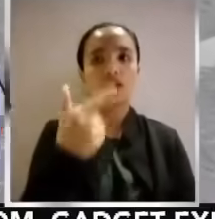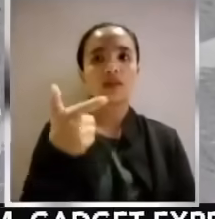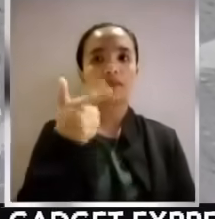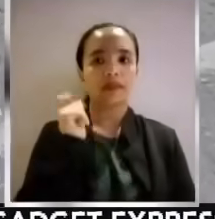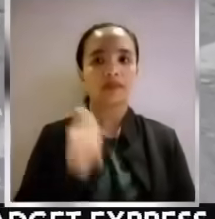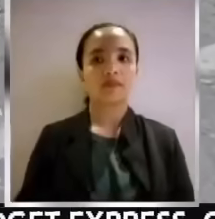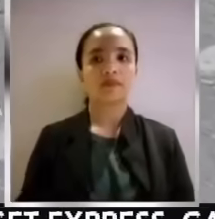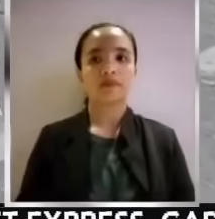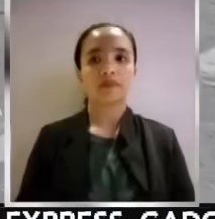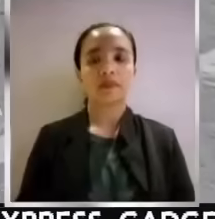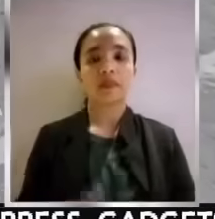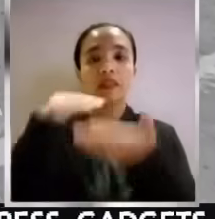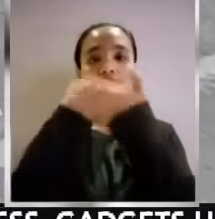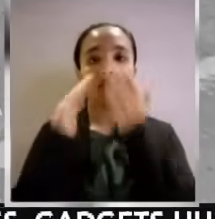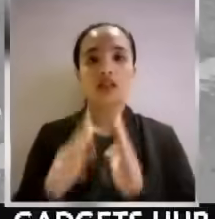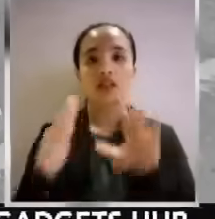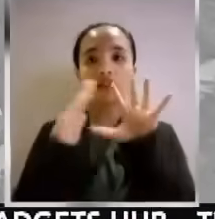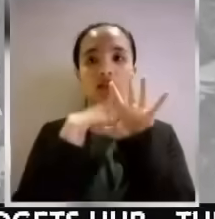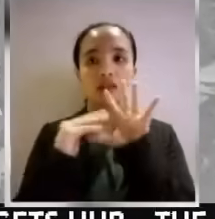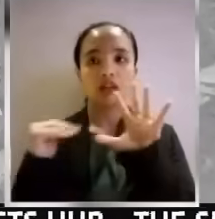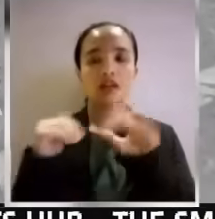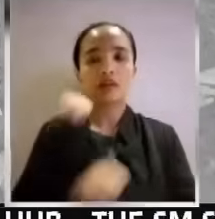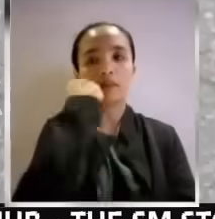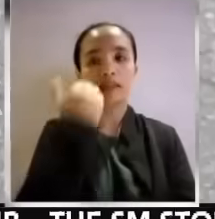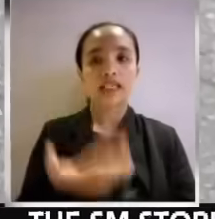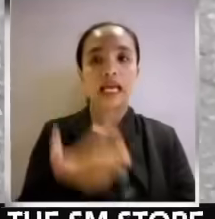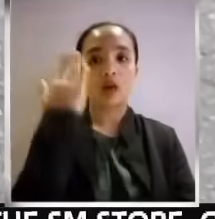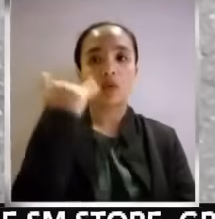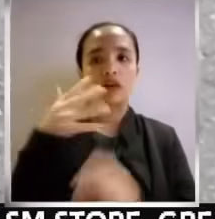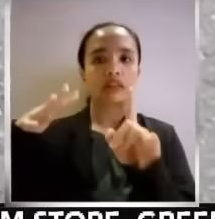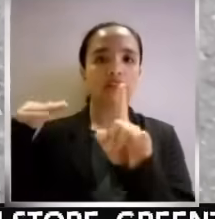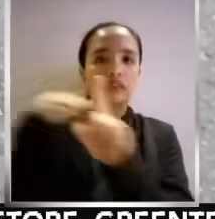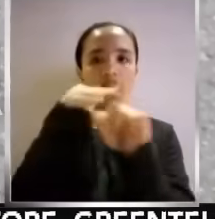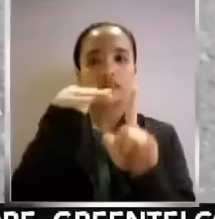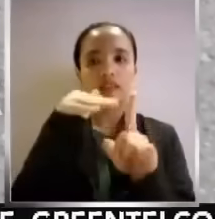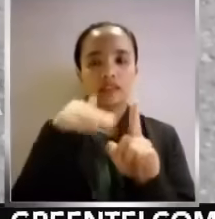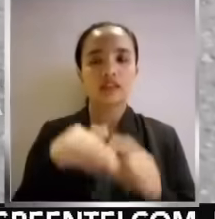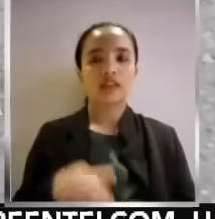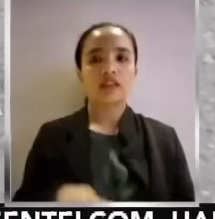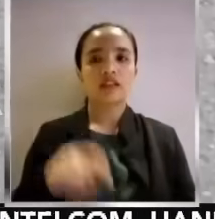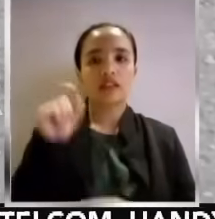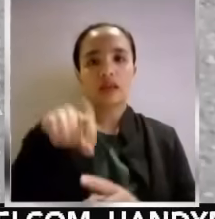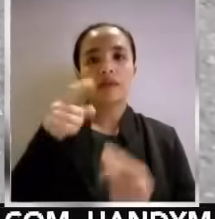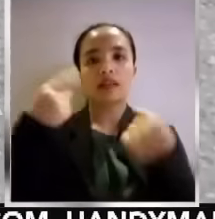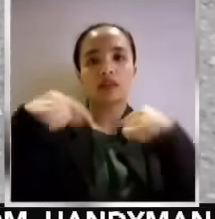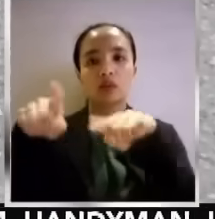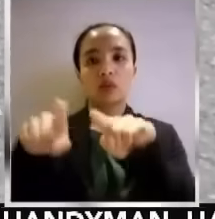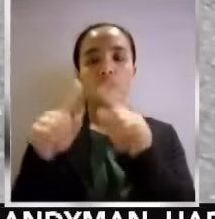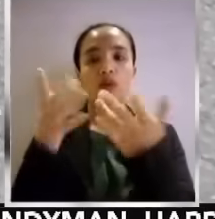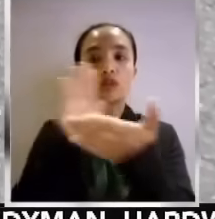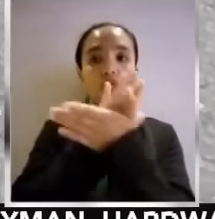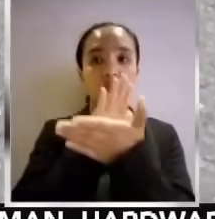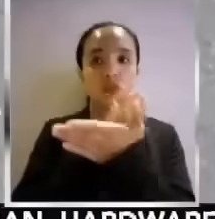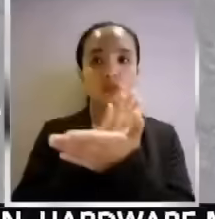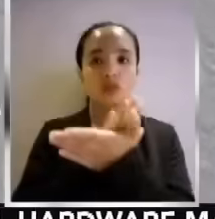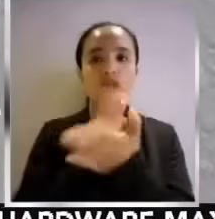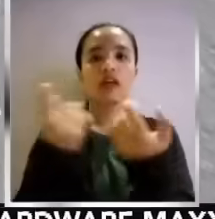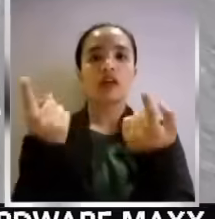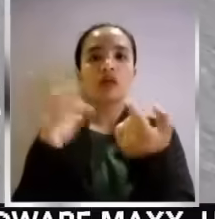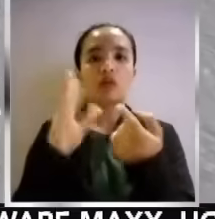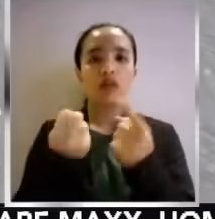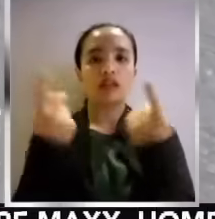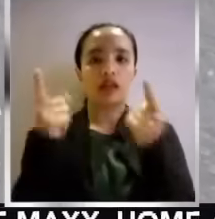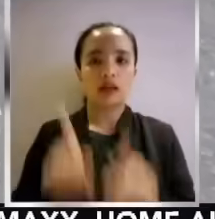Estudyante sa La Union, patay matapos masagasaan ng truck. Papasok daw sana ang biktima sa paaralan nang mangyari ang aksidente. Base